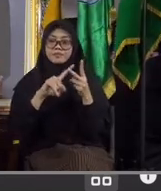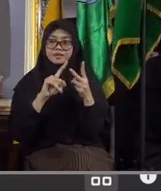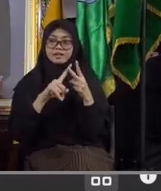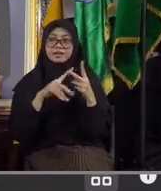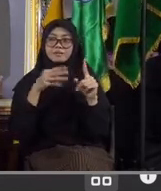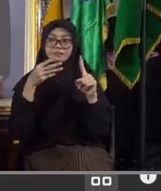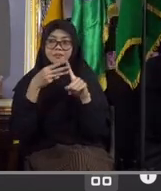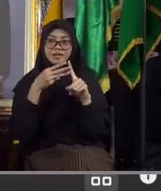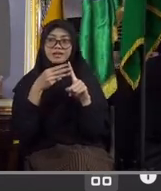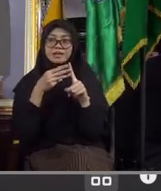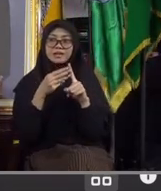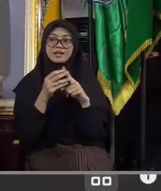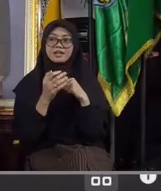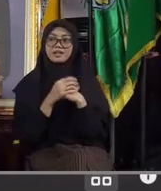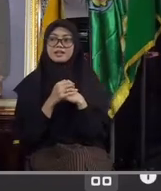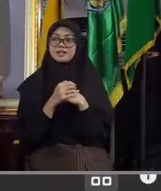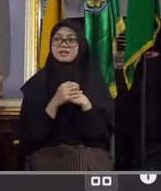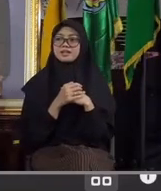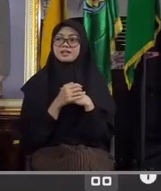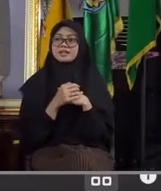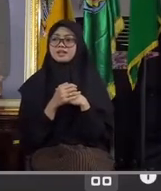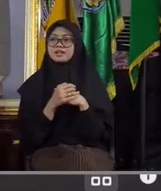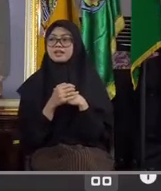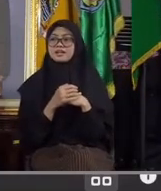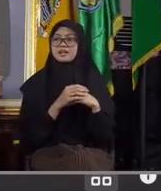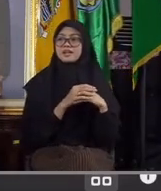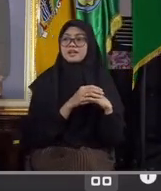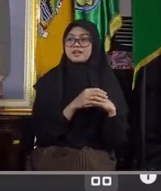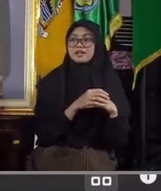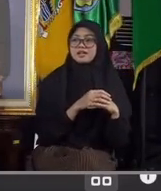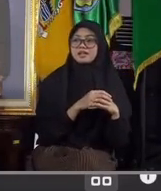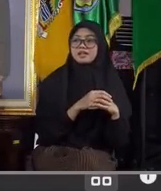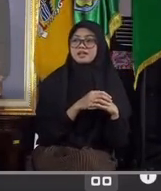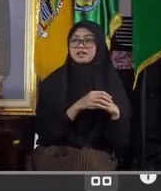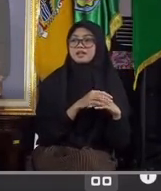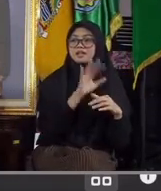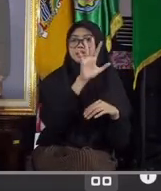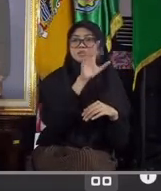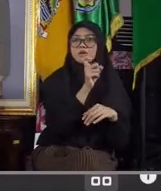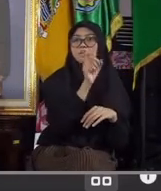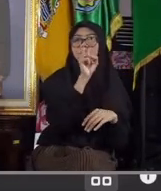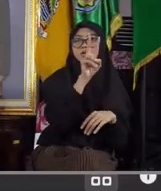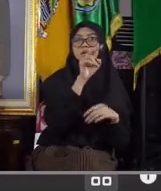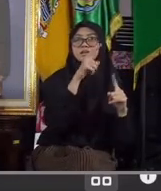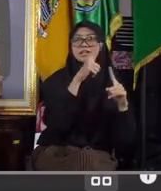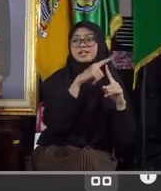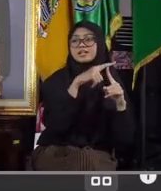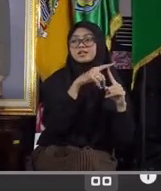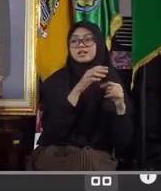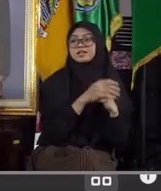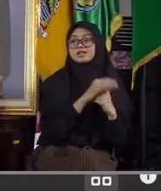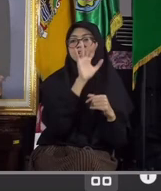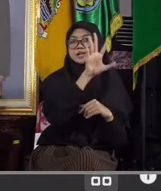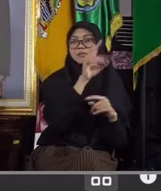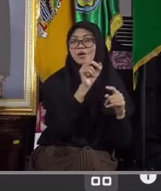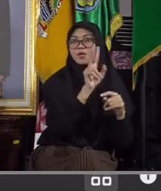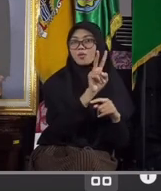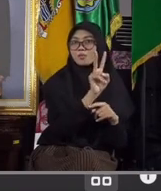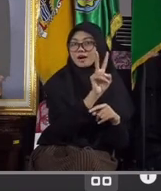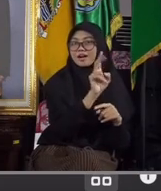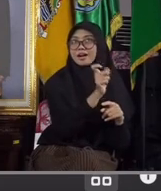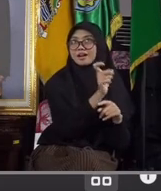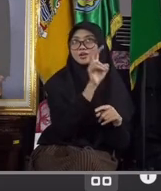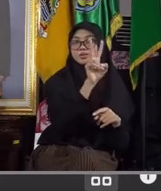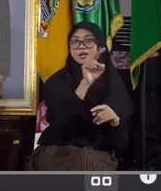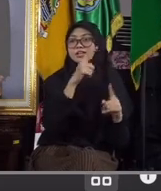B 5,2 miliar. Berapa? Triliun. Ya, 5,2 triliun. Pira? 5,2